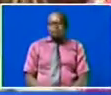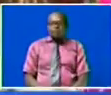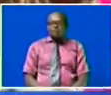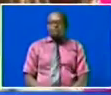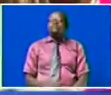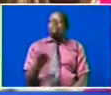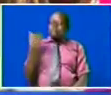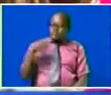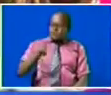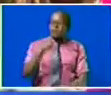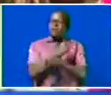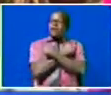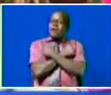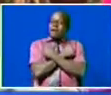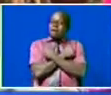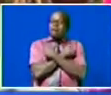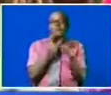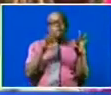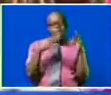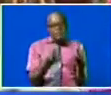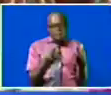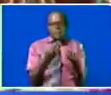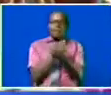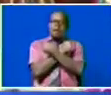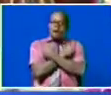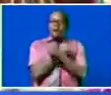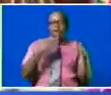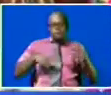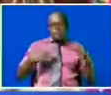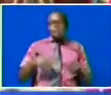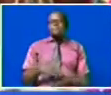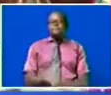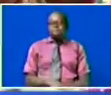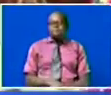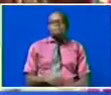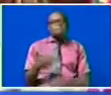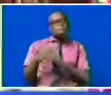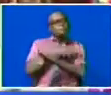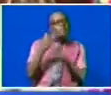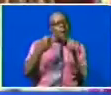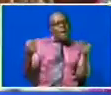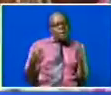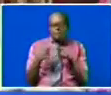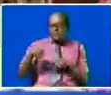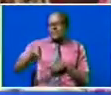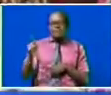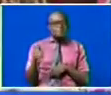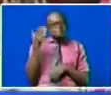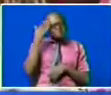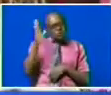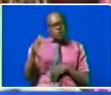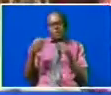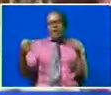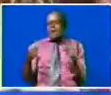wa upendo, na hata kwa wale ambao walikuwa kama maadui zake, yeye hakutaka